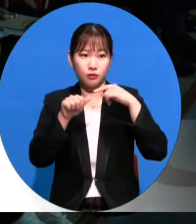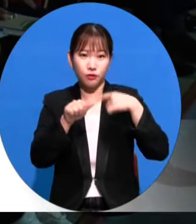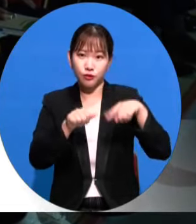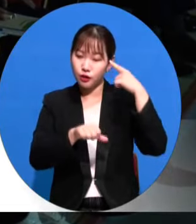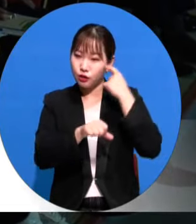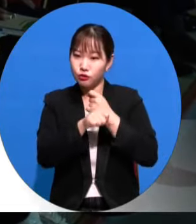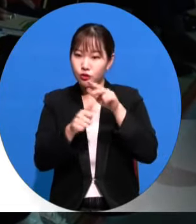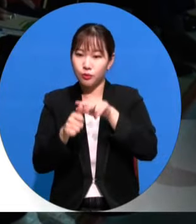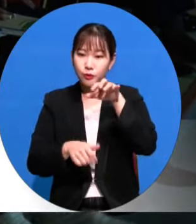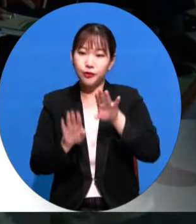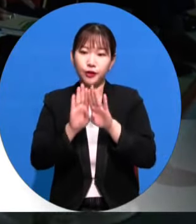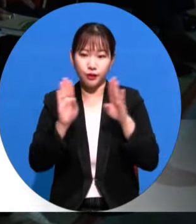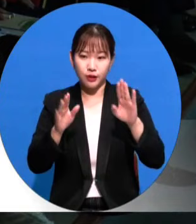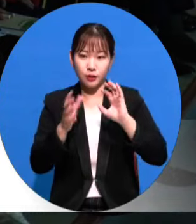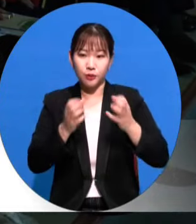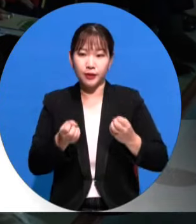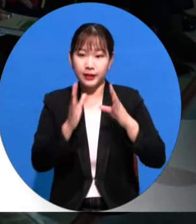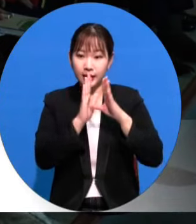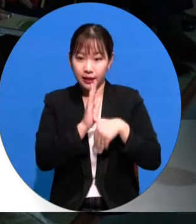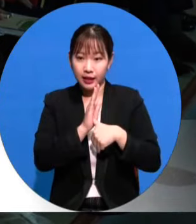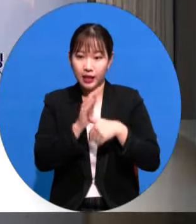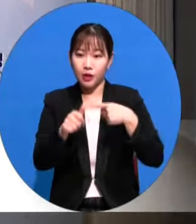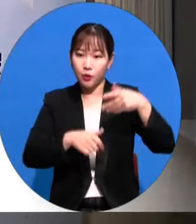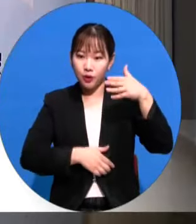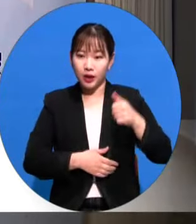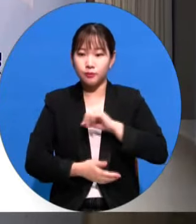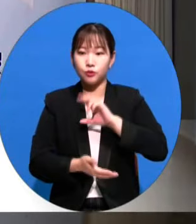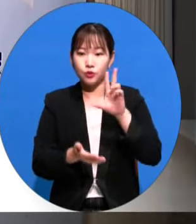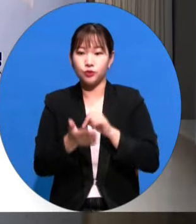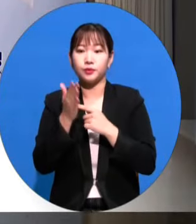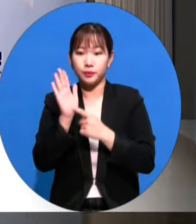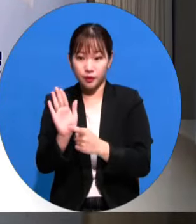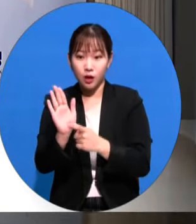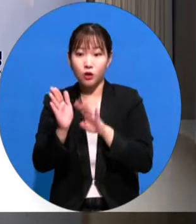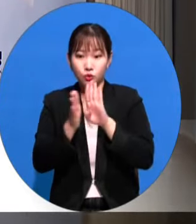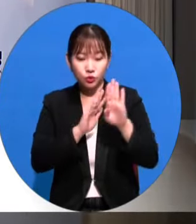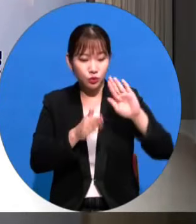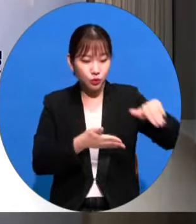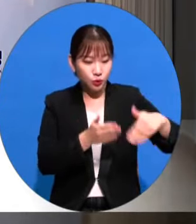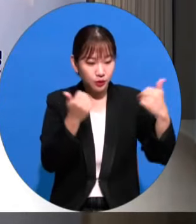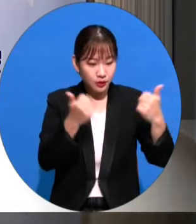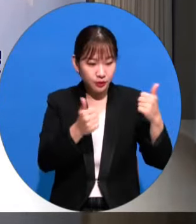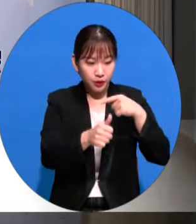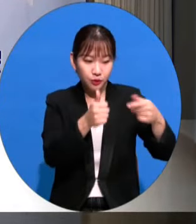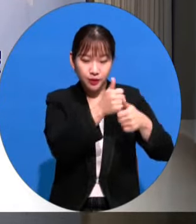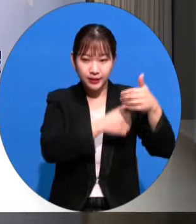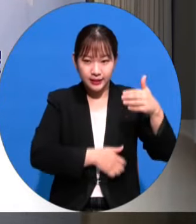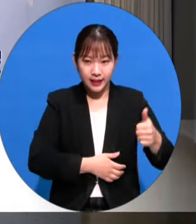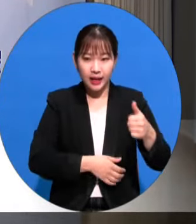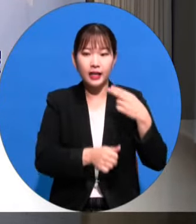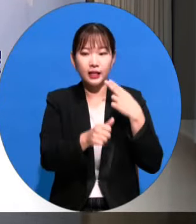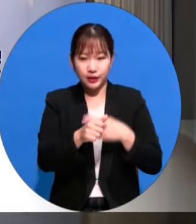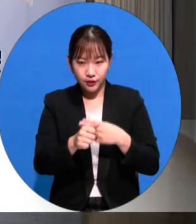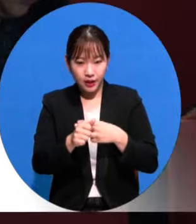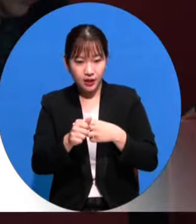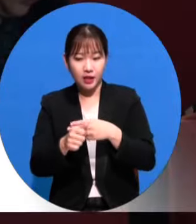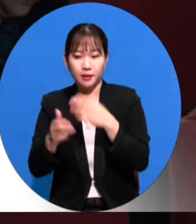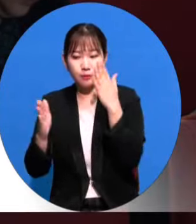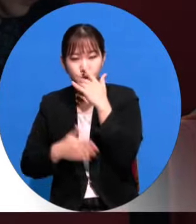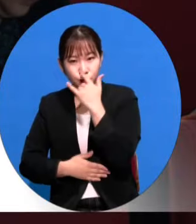전남교육연구정보원에서 열린 대토론회에서는 김대중 교육감이 주제 발표를 하고 도의회 교육위원장과 교원, 학부모 단체